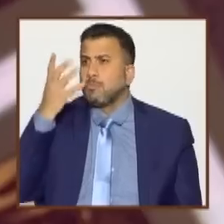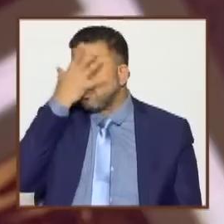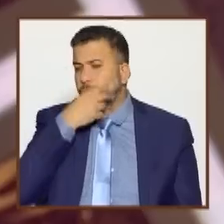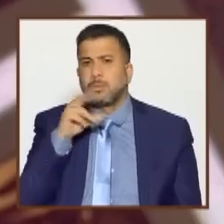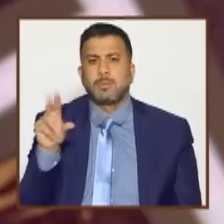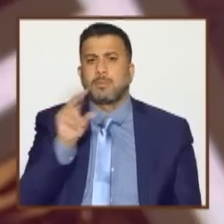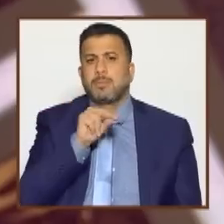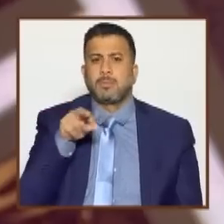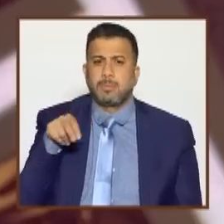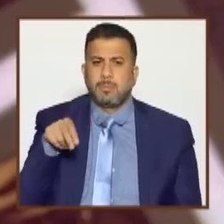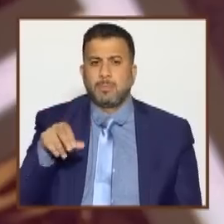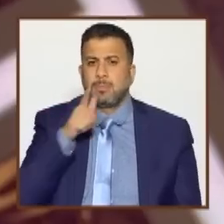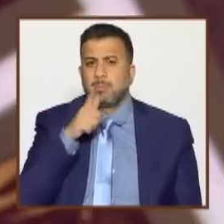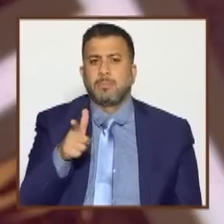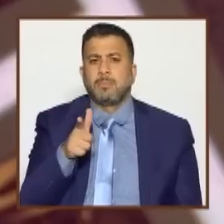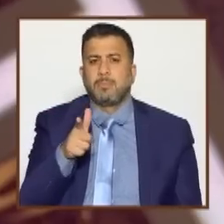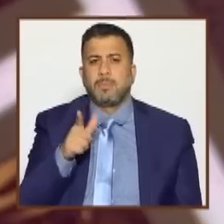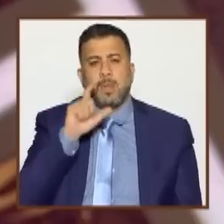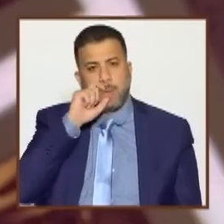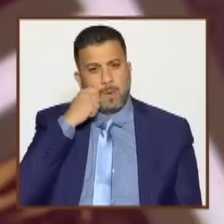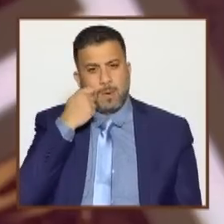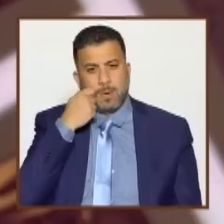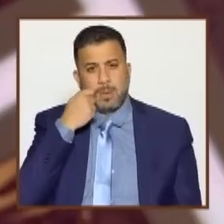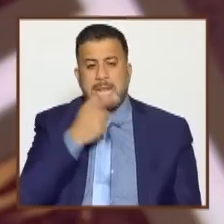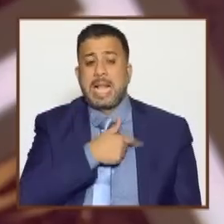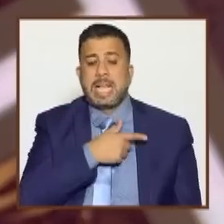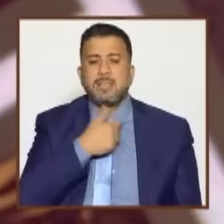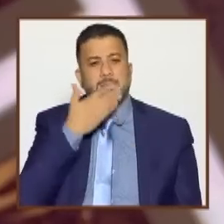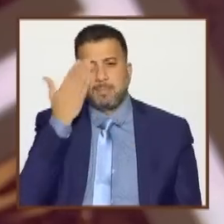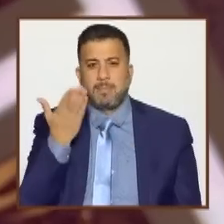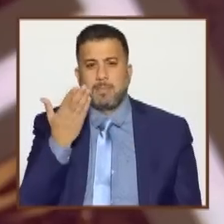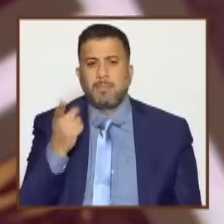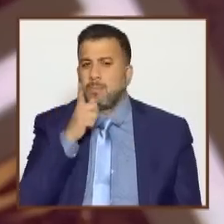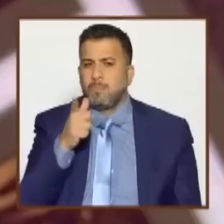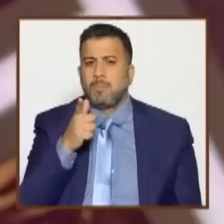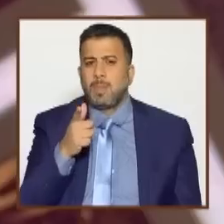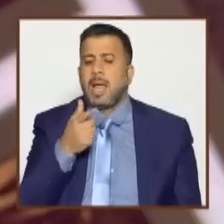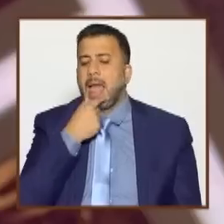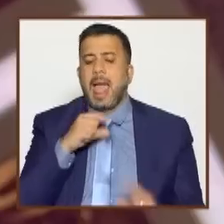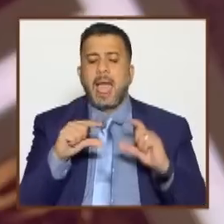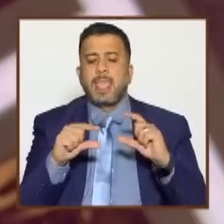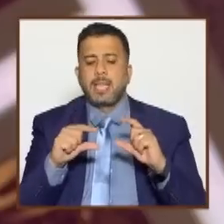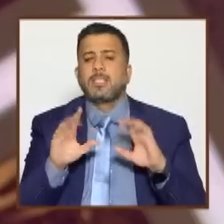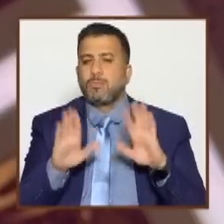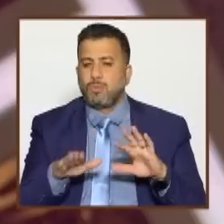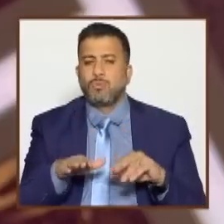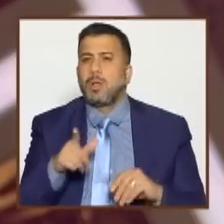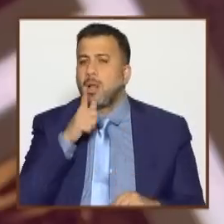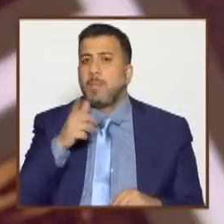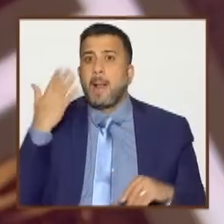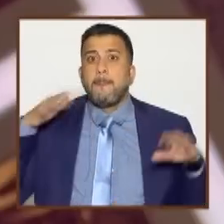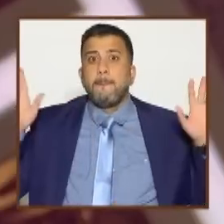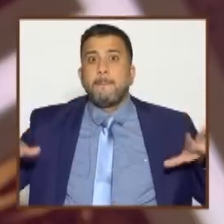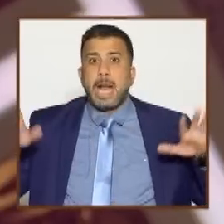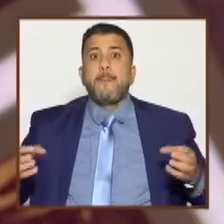صورته، ونزل على صورة رجل آخر لم يسمى، أيضا ورد في الأحاديث أنه نزل